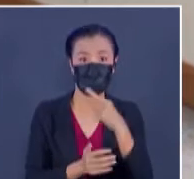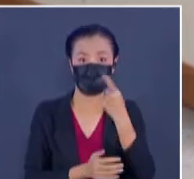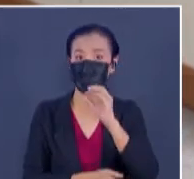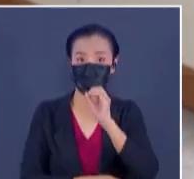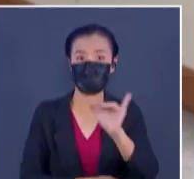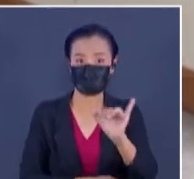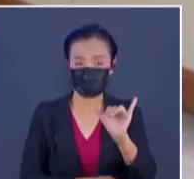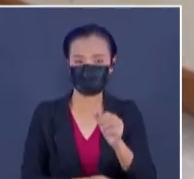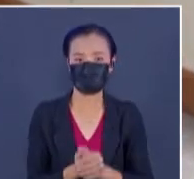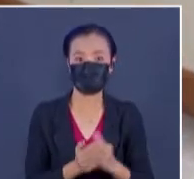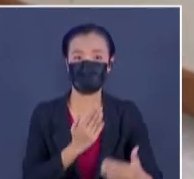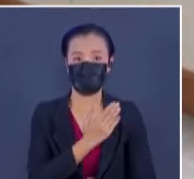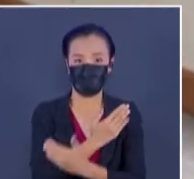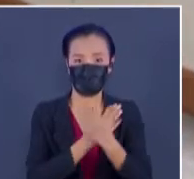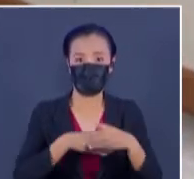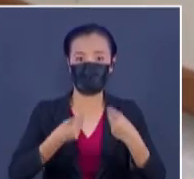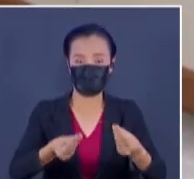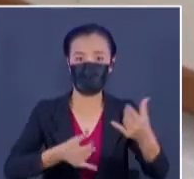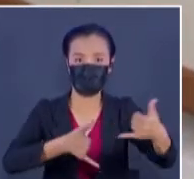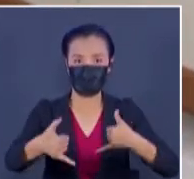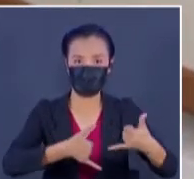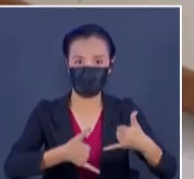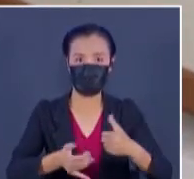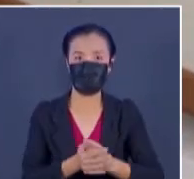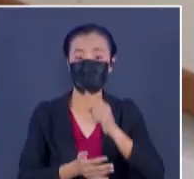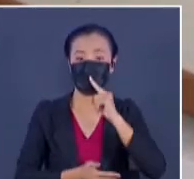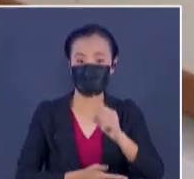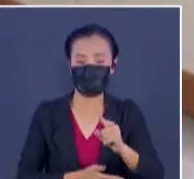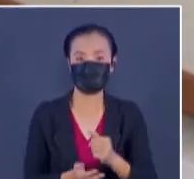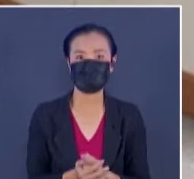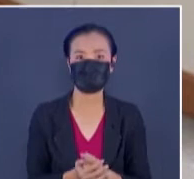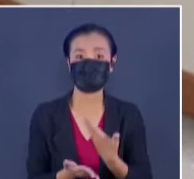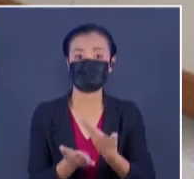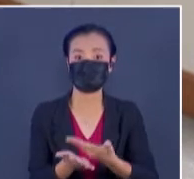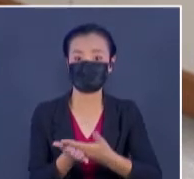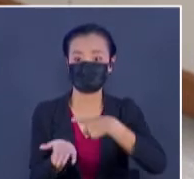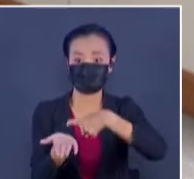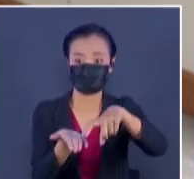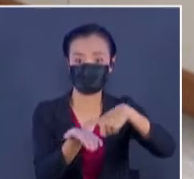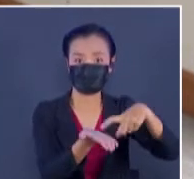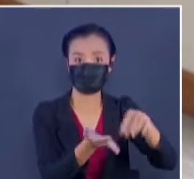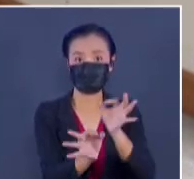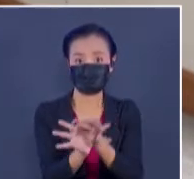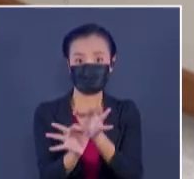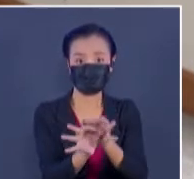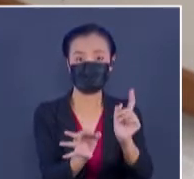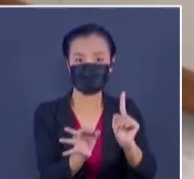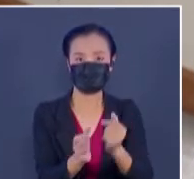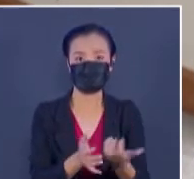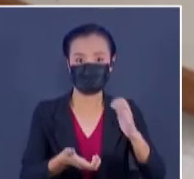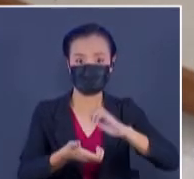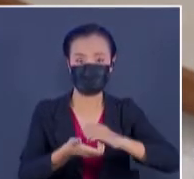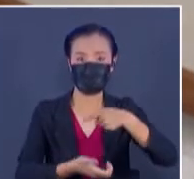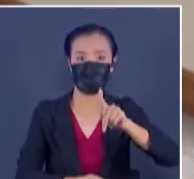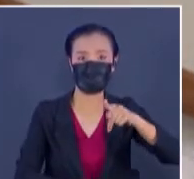จ้งความเดี๋ยวเราก็จะเปิดโอกาสนะครับให้มาร้องทุกข์ส่วนเส้นทางทางการเงินนะครับเส้นทางทางการเงินเนี่ยเราจะร่วมกับปปง.ทำการตรวจส